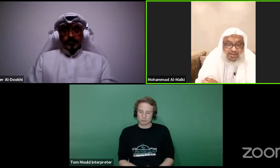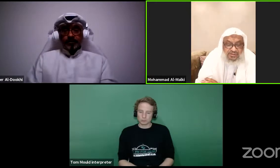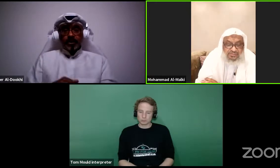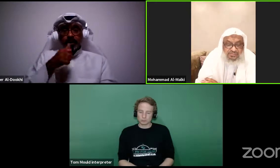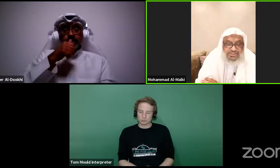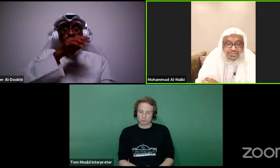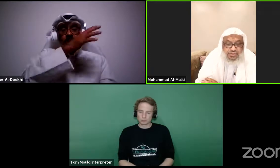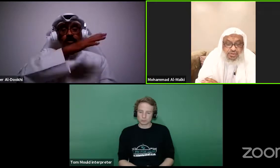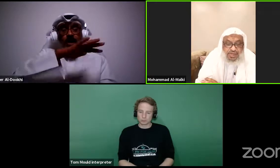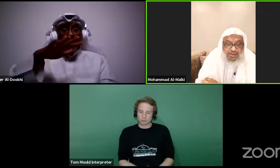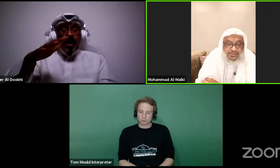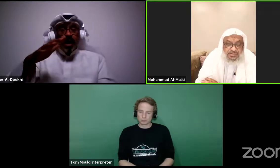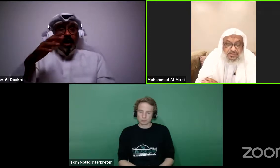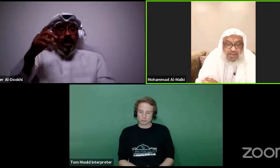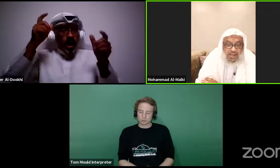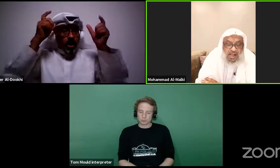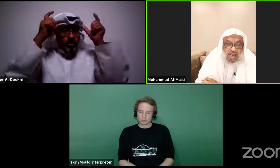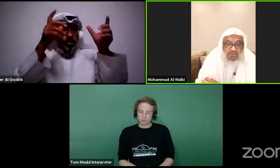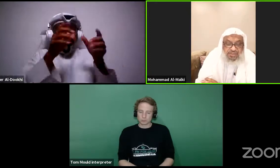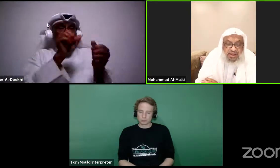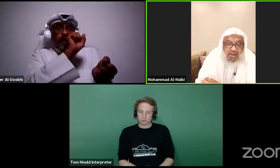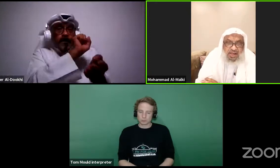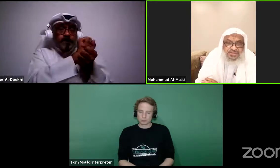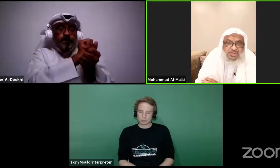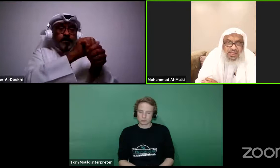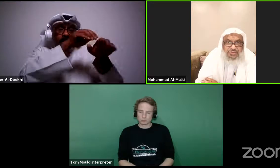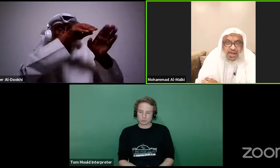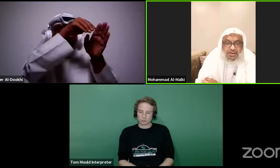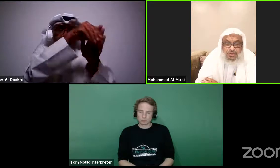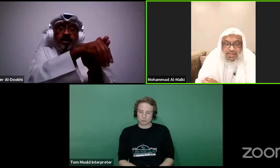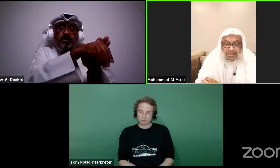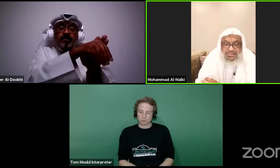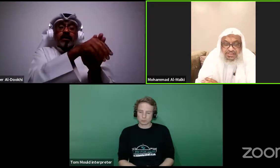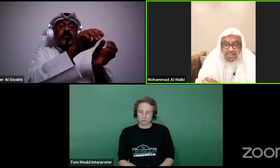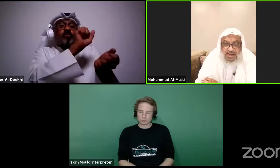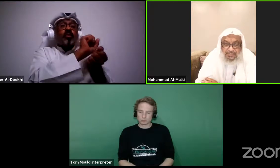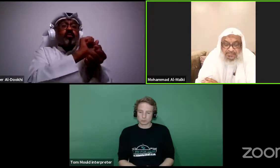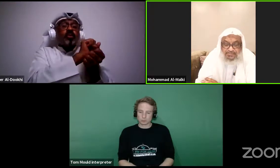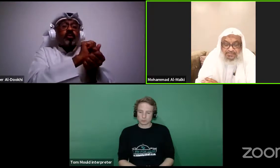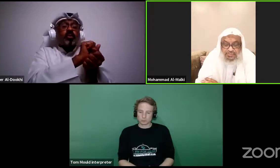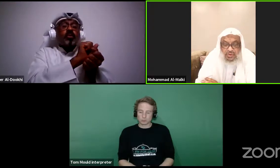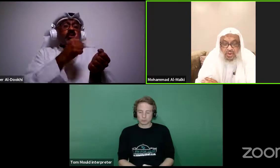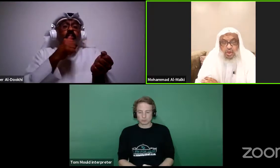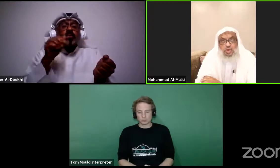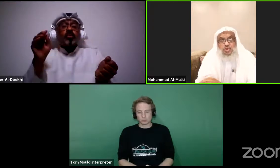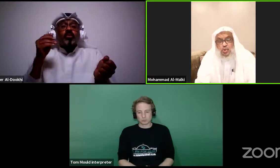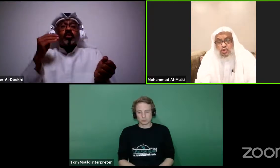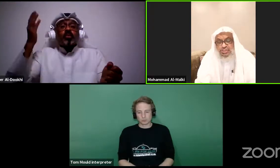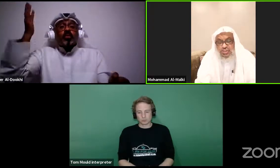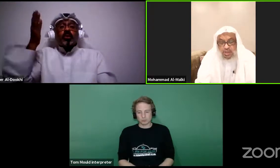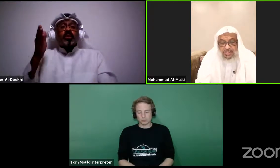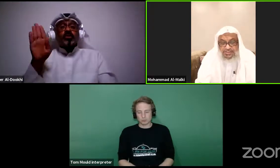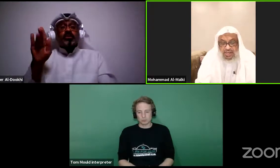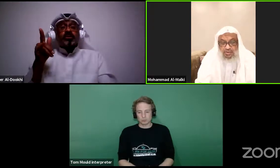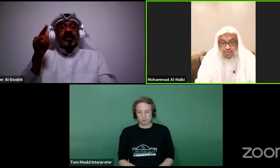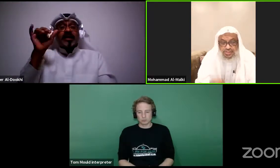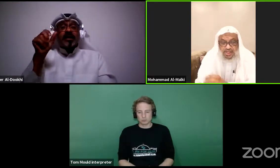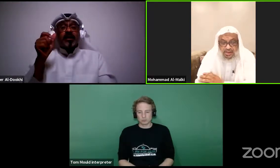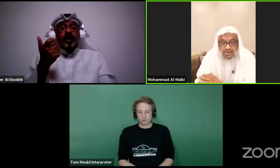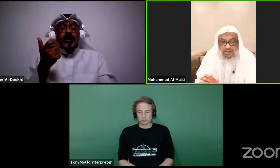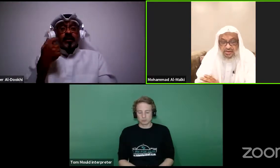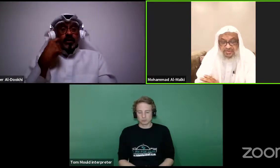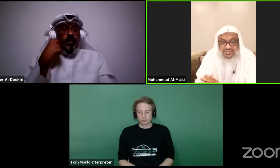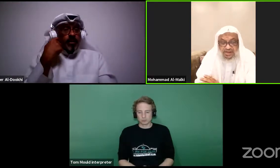شياطين مسجونة أوثقها سليمان عليه السلام، يوشك أن